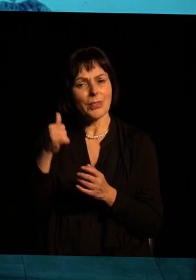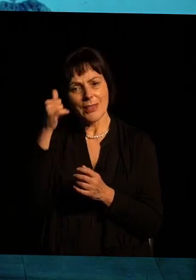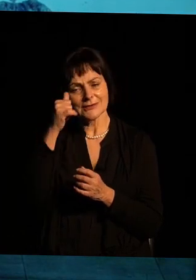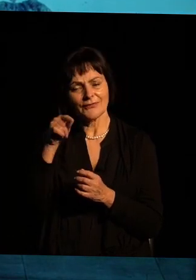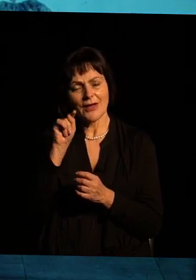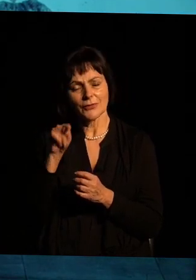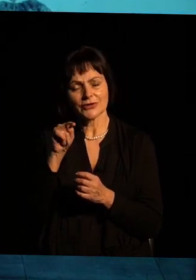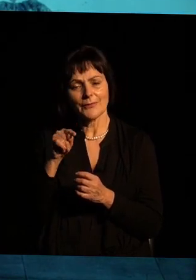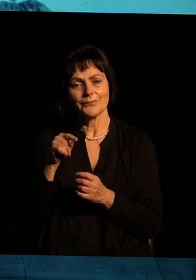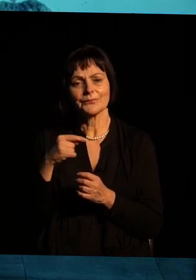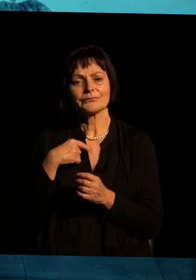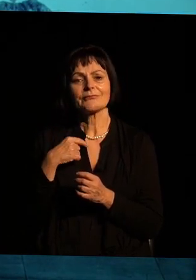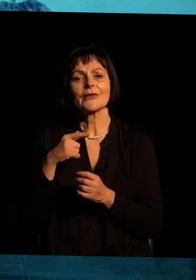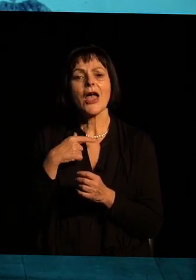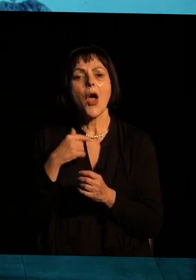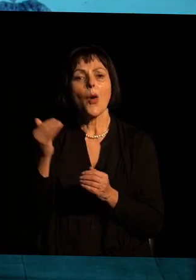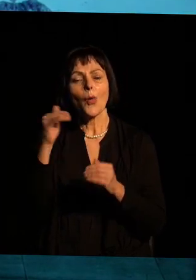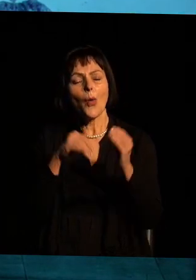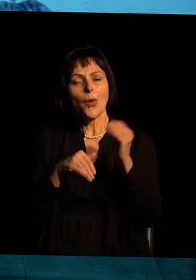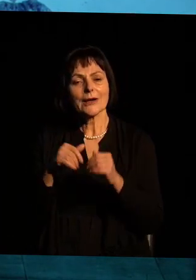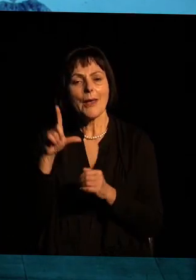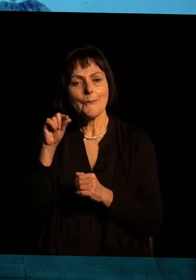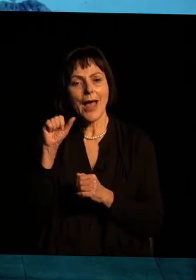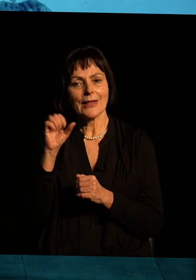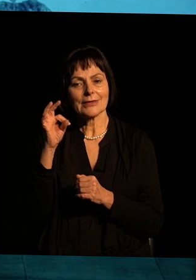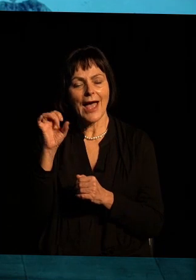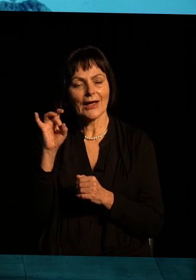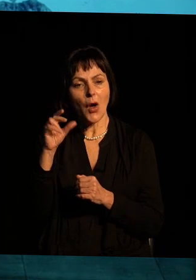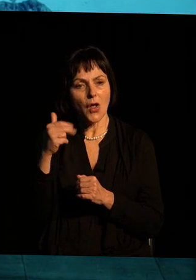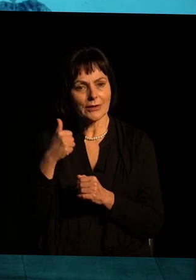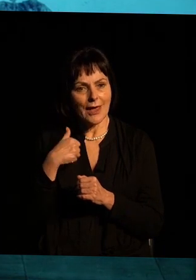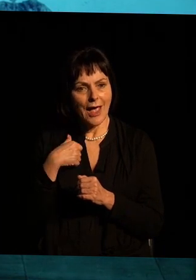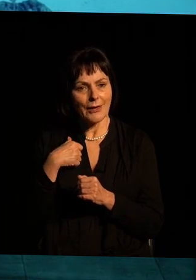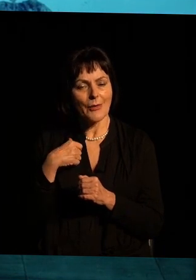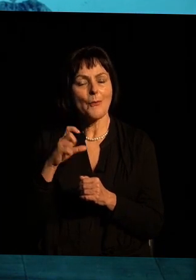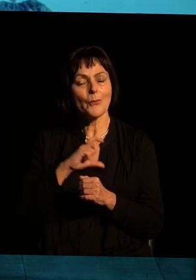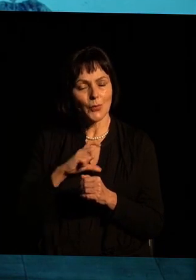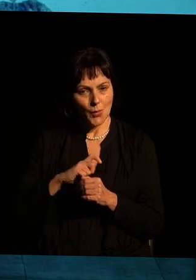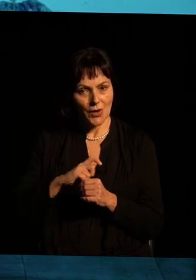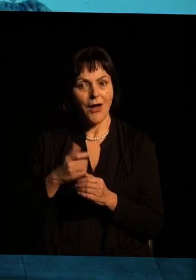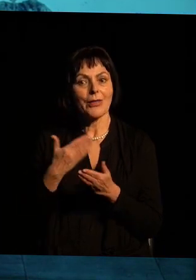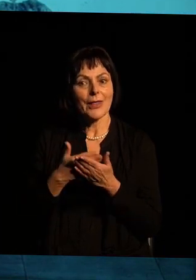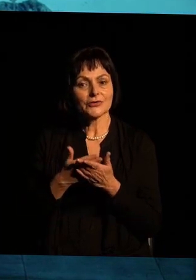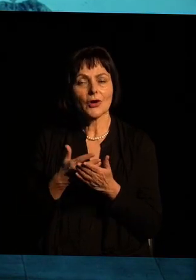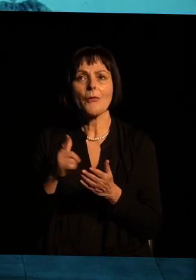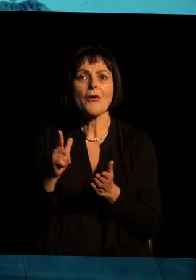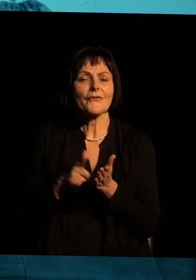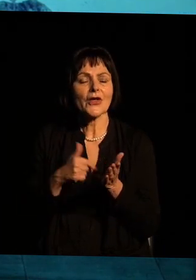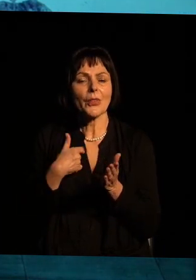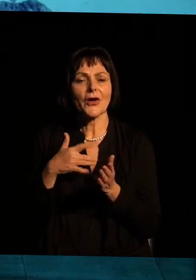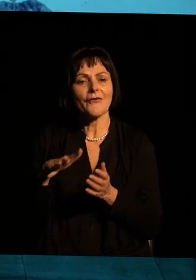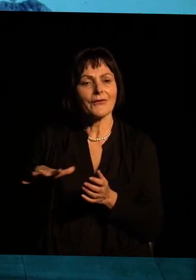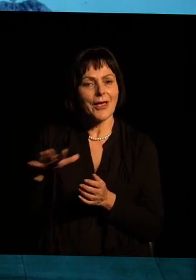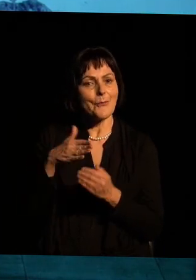nazwałeś swoją agencję też górską Patagonia, bo wydaje się, że jest to no wyjątkowo kraina